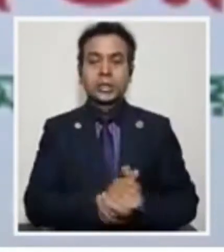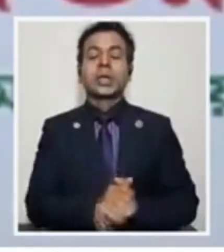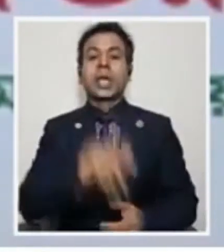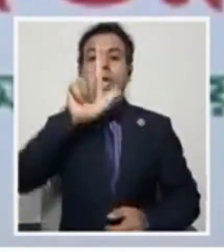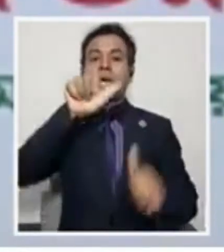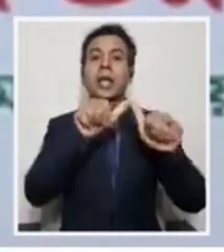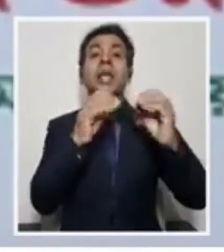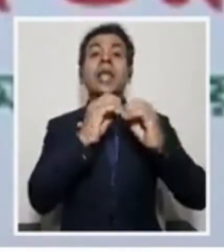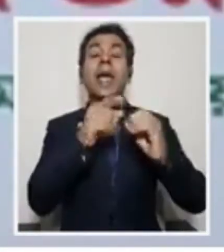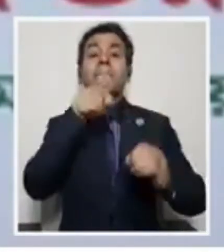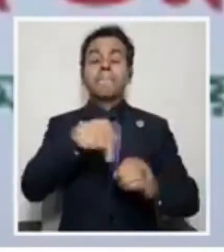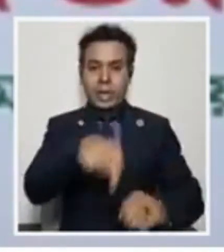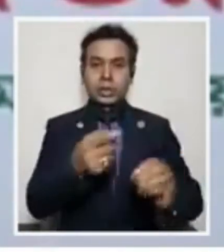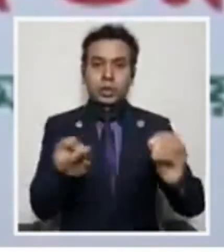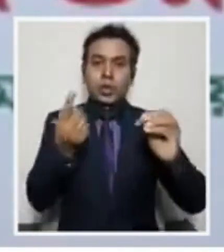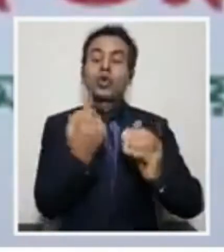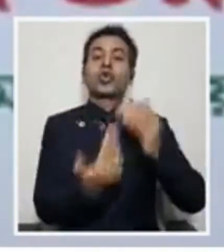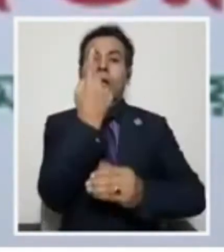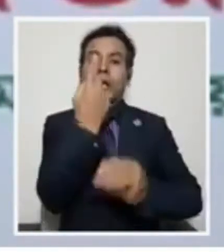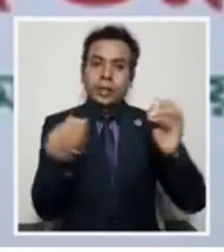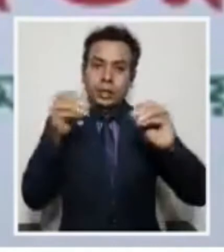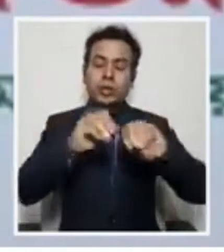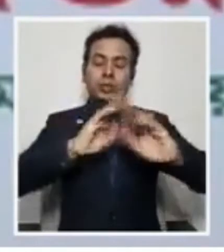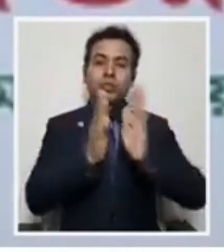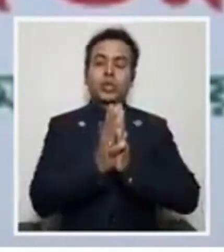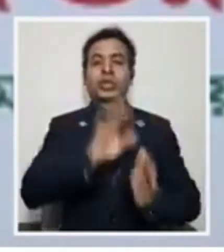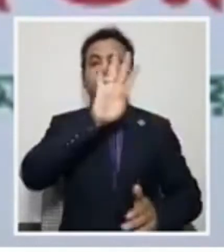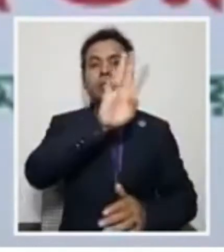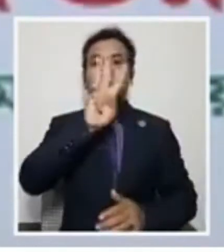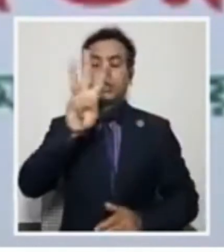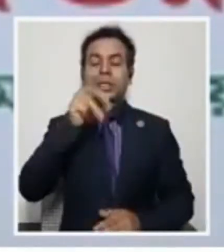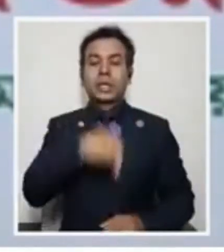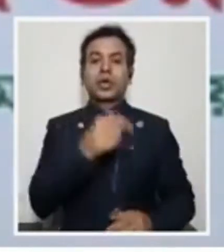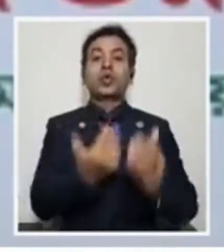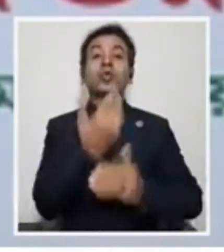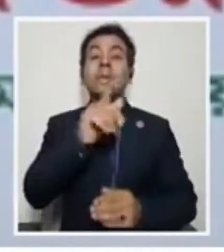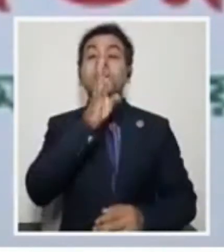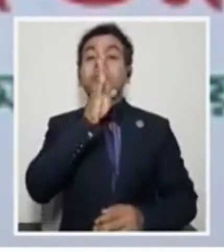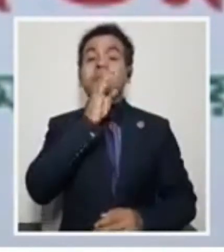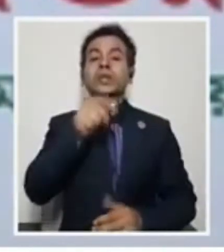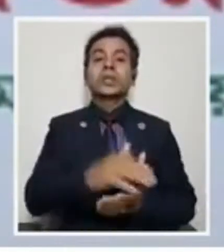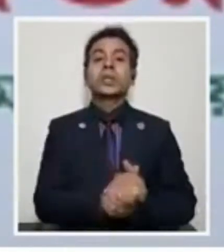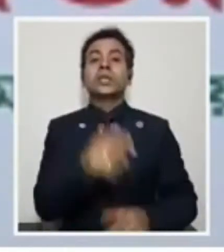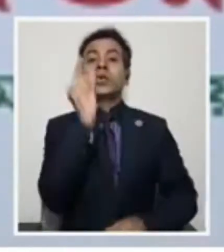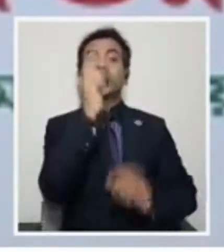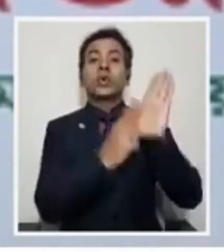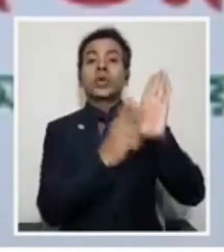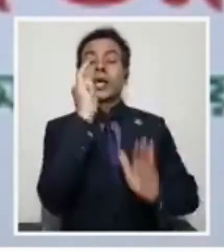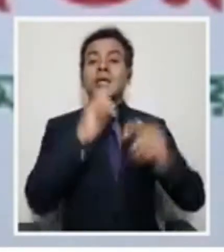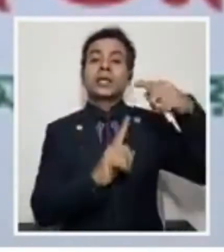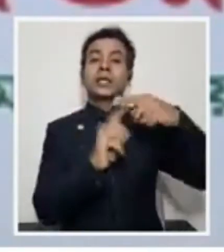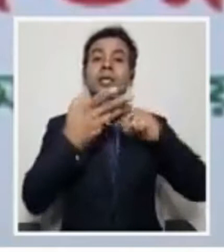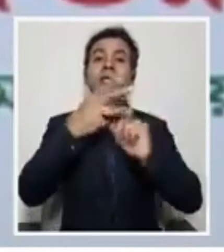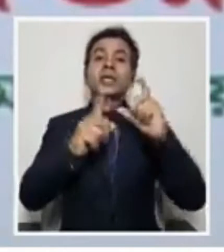পর্যায়ে, সেটি হলো ইউনাইটেড হসপিটাল লিমিটেড। ধন্যবাদ জানাই ইউনাইটেড হসপিটাল লিমিটেড কে,